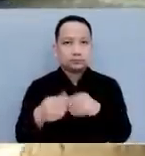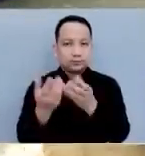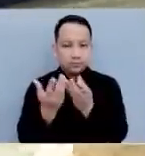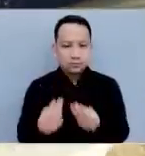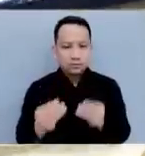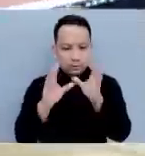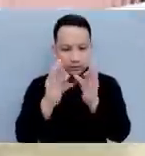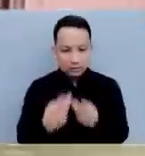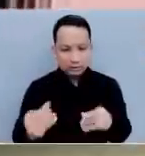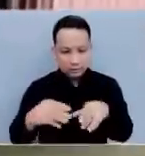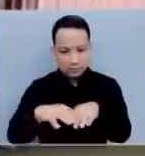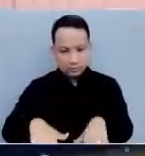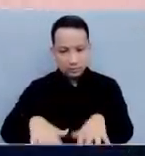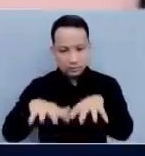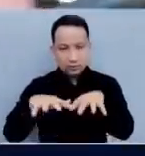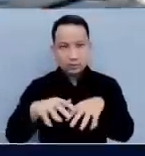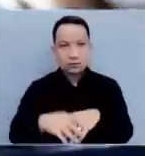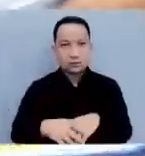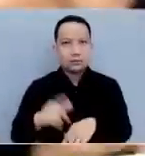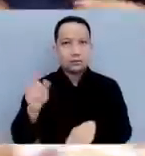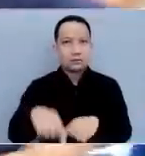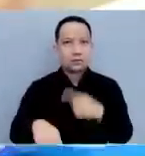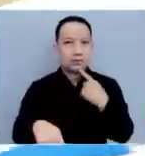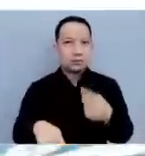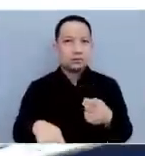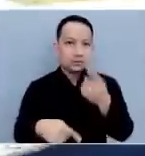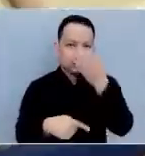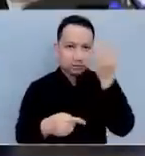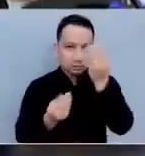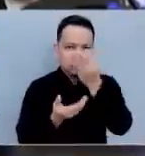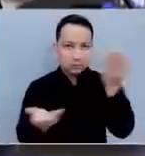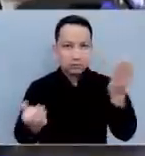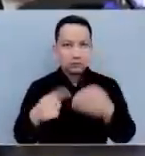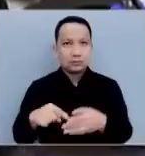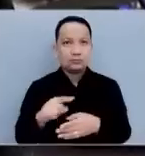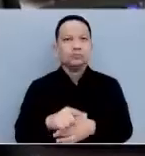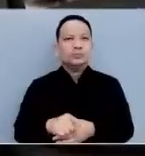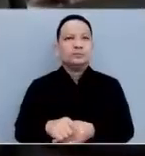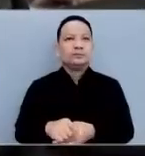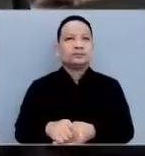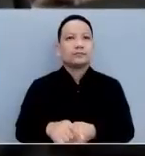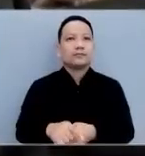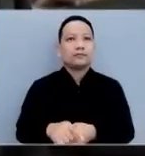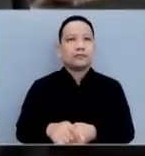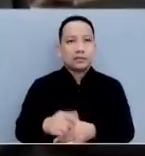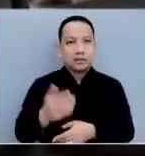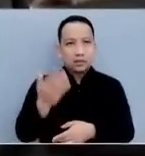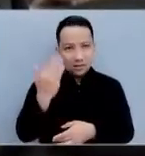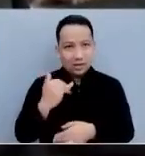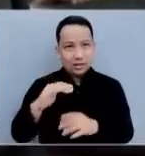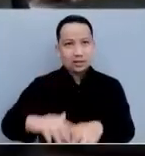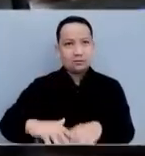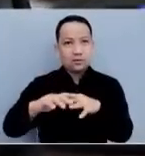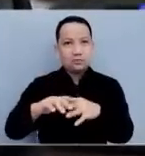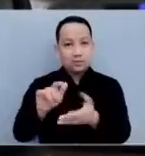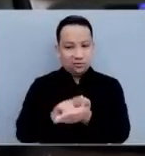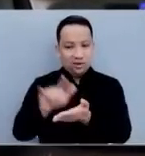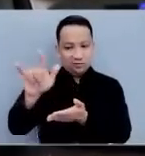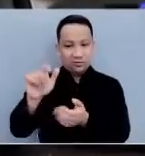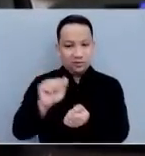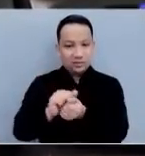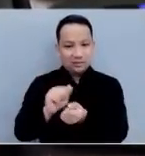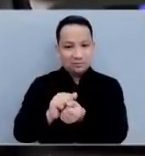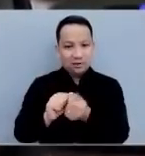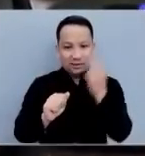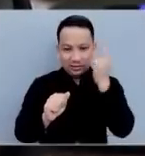pagbaha. Mr. Lu, hindi namin masabi sa mga kalalawigan namin kung bahagi ng baha ang airport o hindi. Kasi wala nga